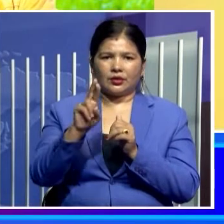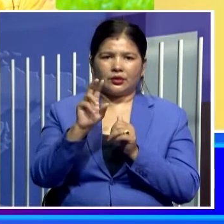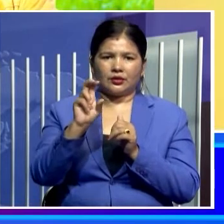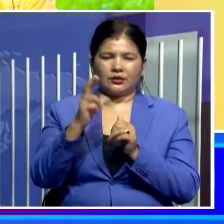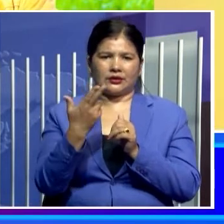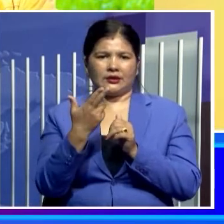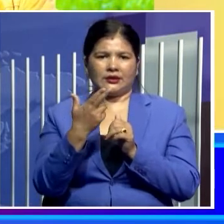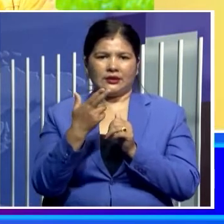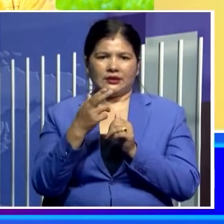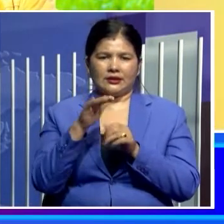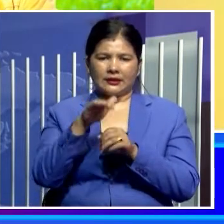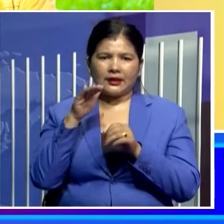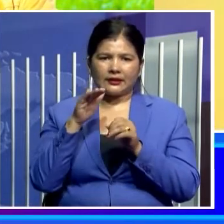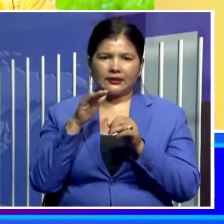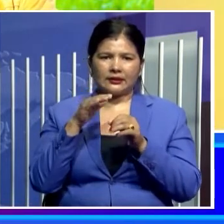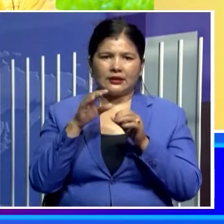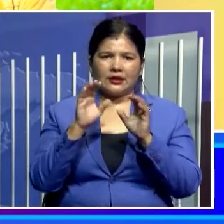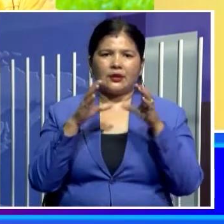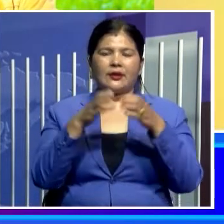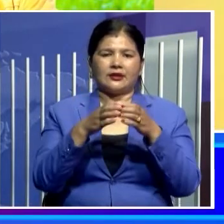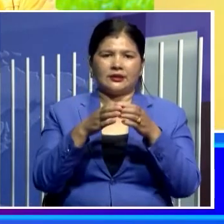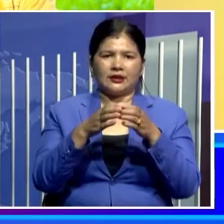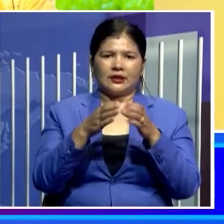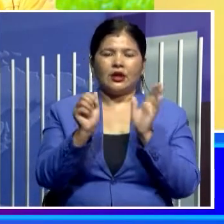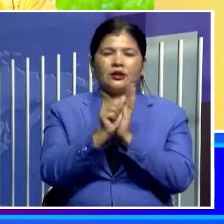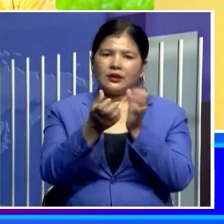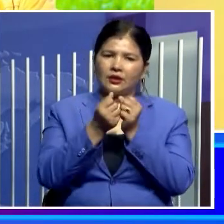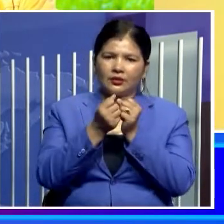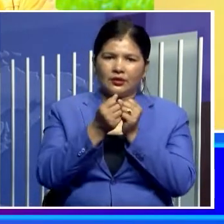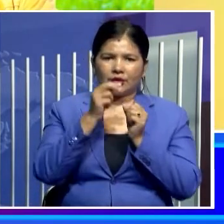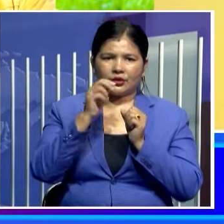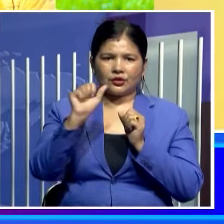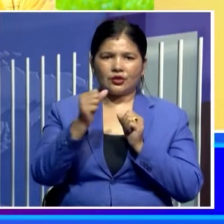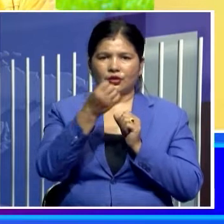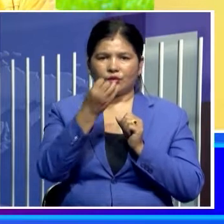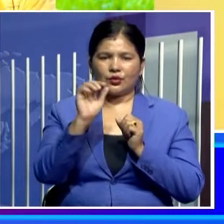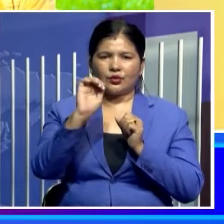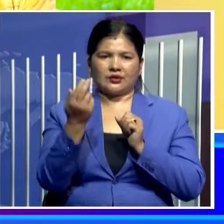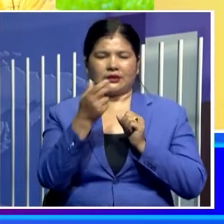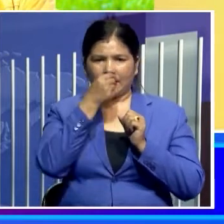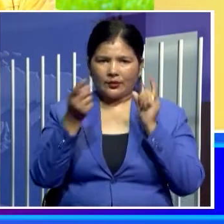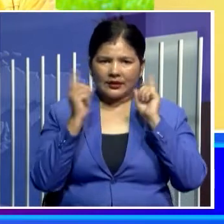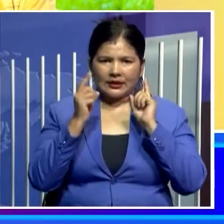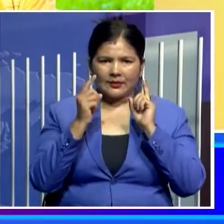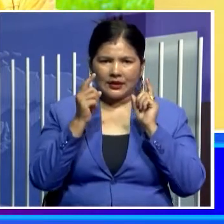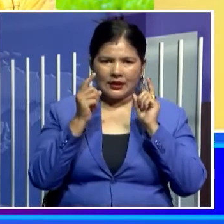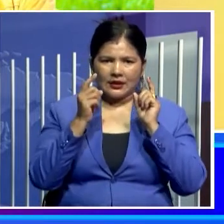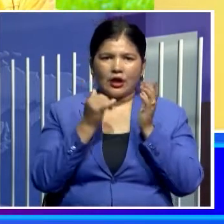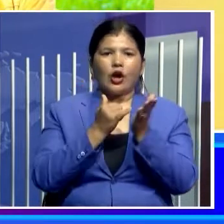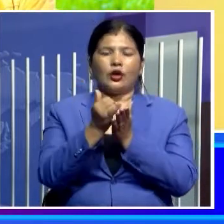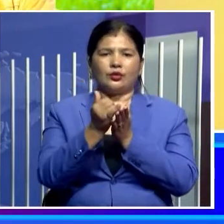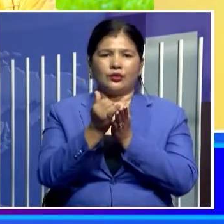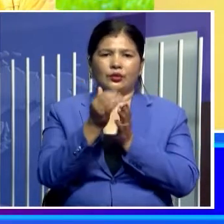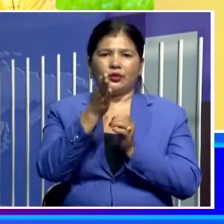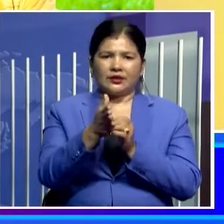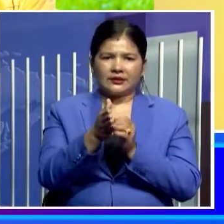नागरिक उन्मुक्ति पार्टीले अग्रता लिइरहेको देखिन्छ भने जोशीपुर गाउँपालिकामा पनि राप्रपाले अघि दिउँसोसम्मको